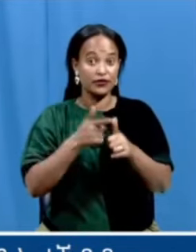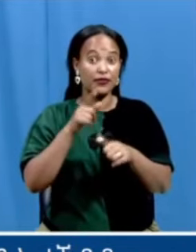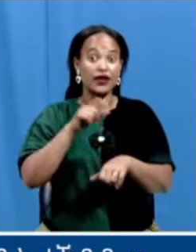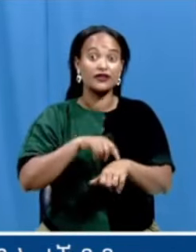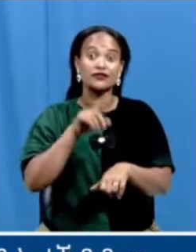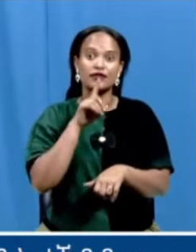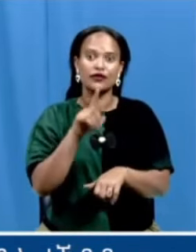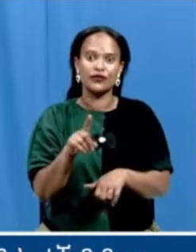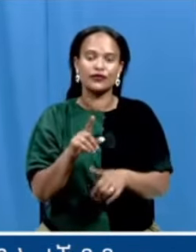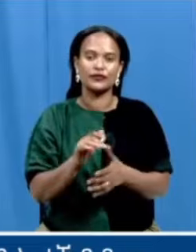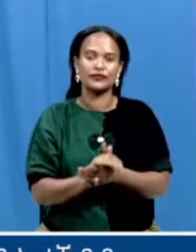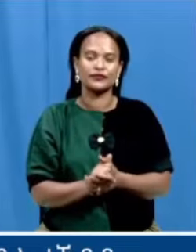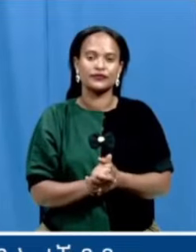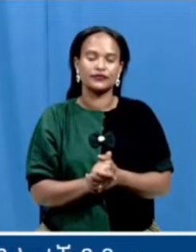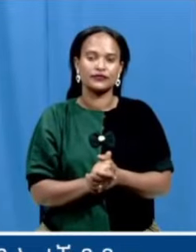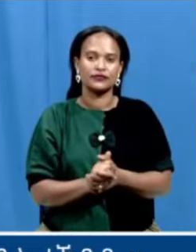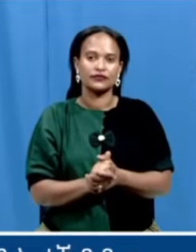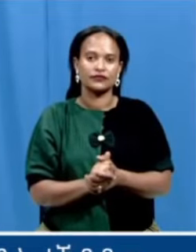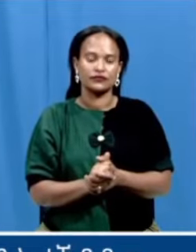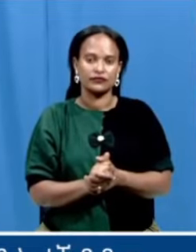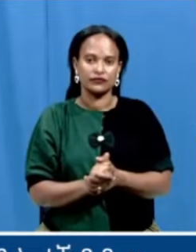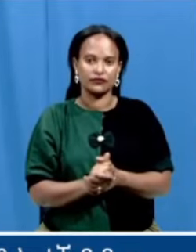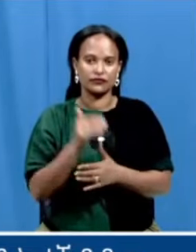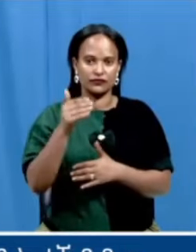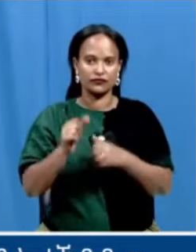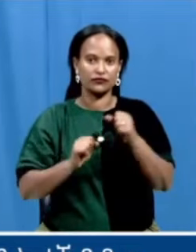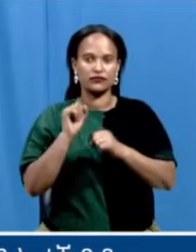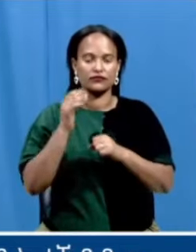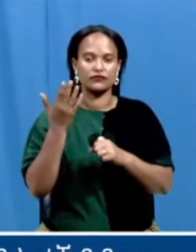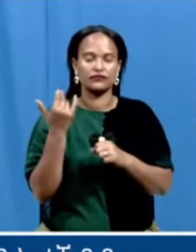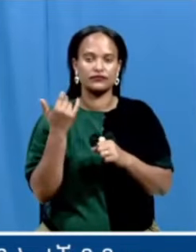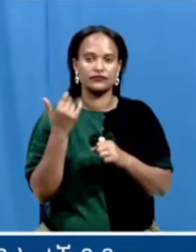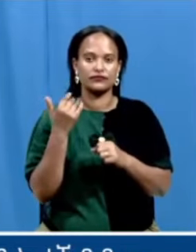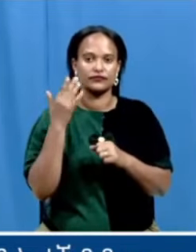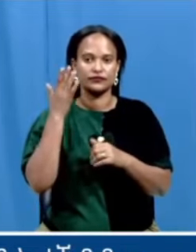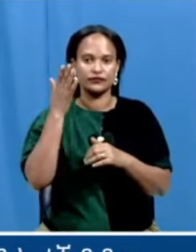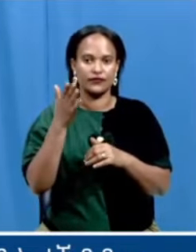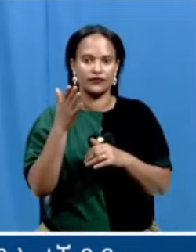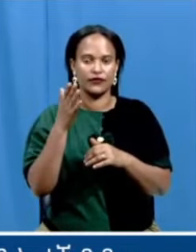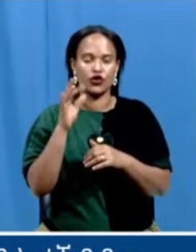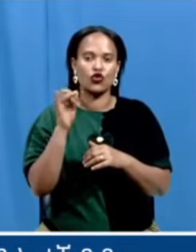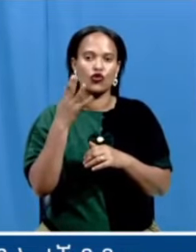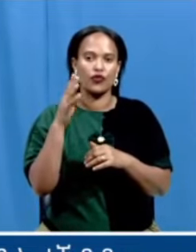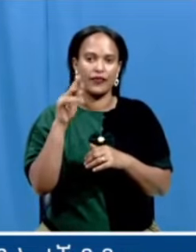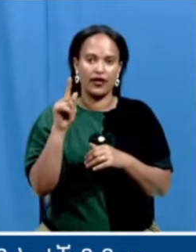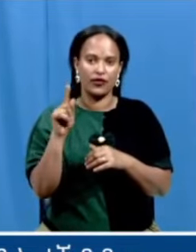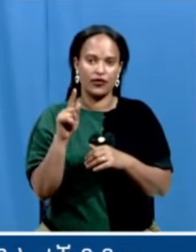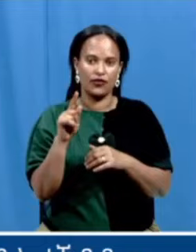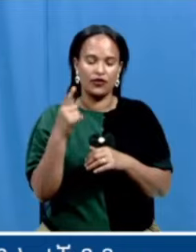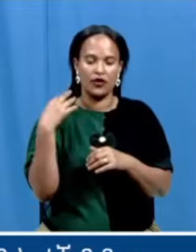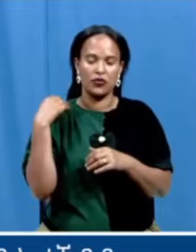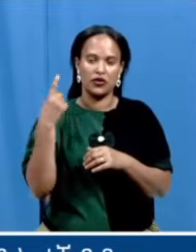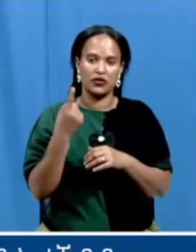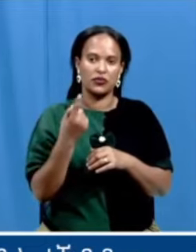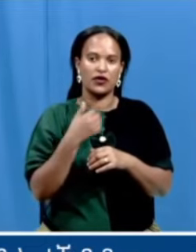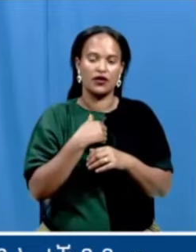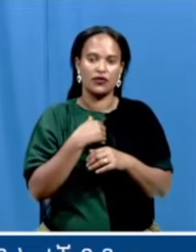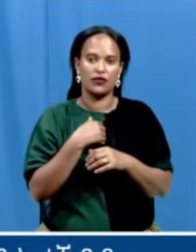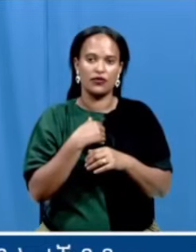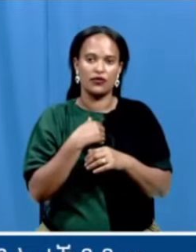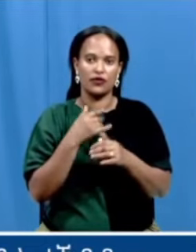ግዜና እዩ። ደሳሊ ውድድር ነይሩ። ያው ንቀፃሊ ናይ ክለብ ክሮኖ እኒኦ ናይ ውልቀ ለኒኦ